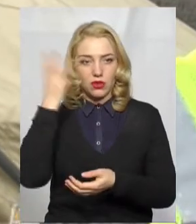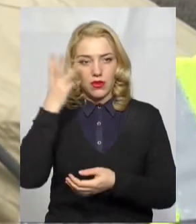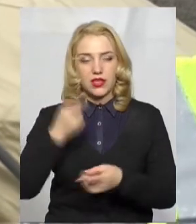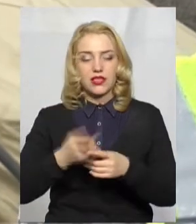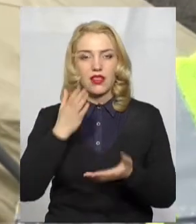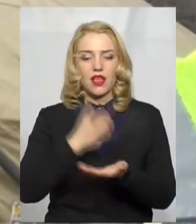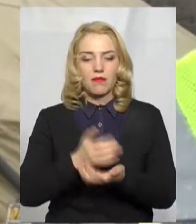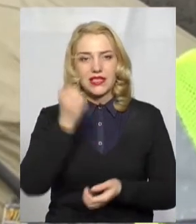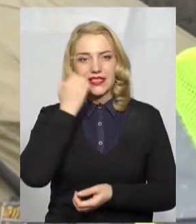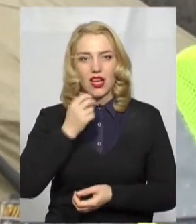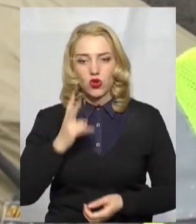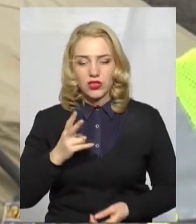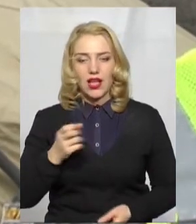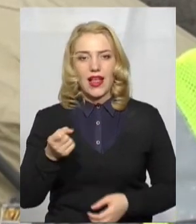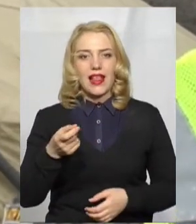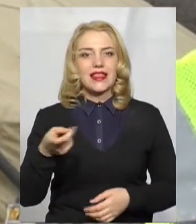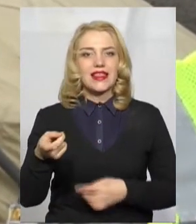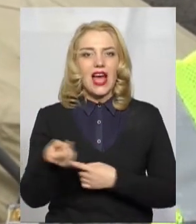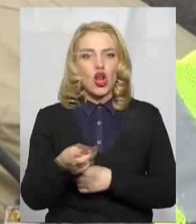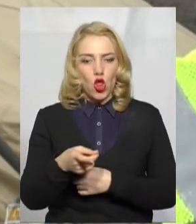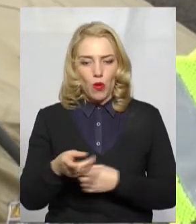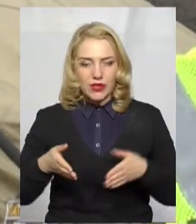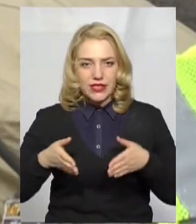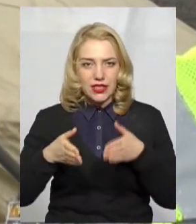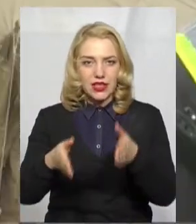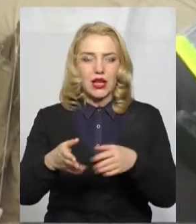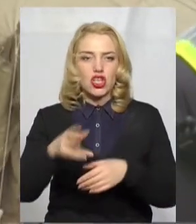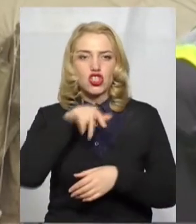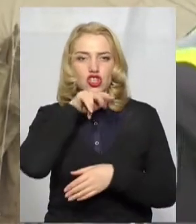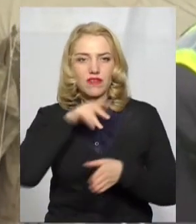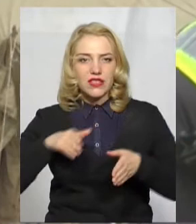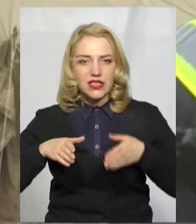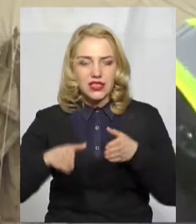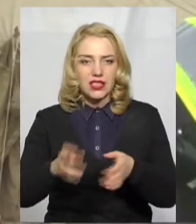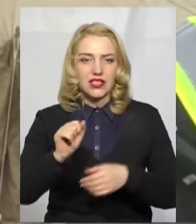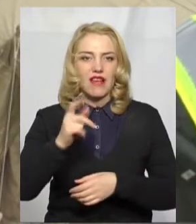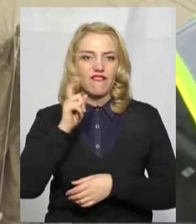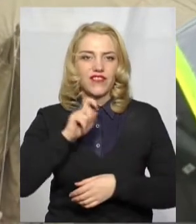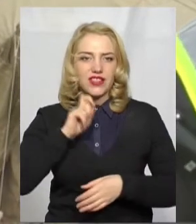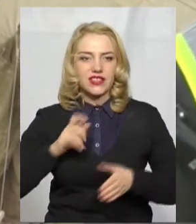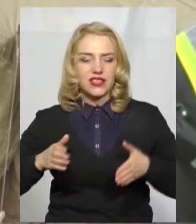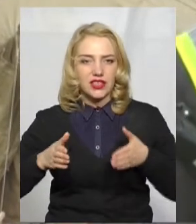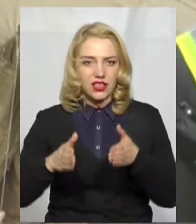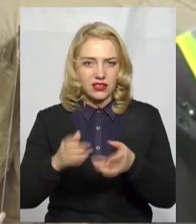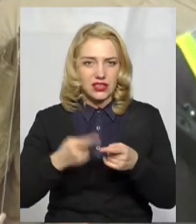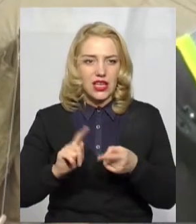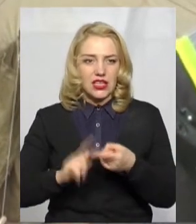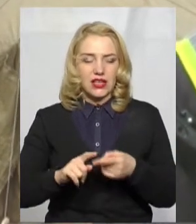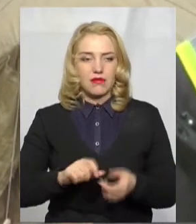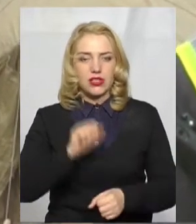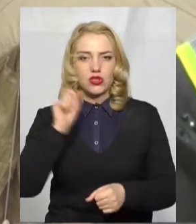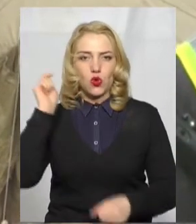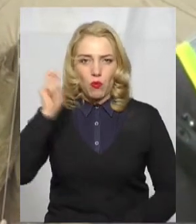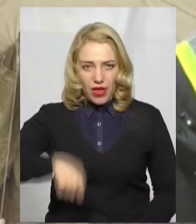Осянтинів, на Тернопільську трасу, на Чернівецьку, а також на Вінницьку. Ми зупиняємо транспортні засоби згідно статті 35